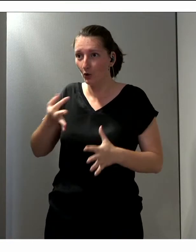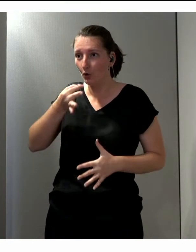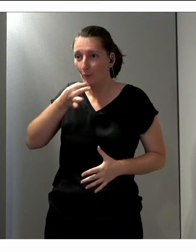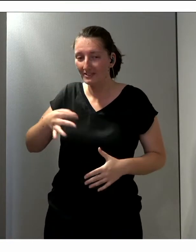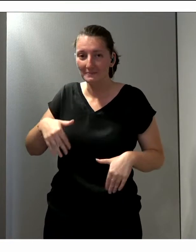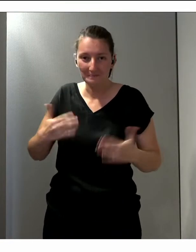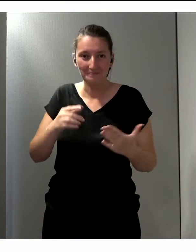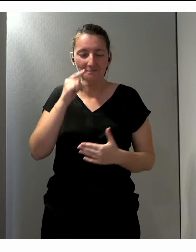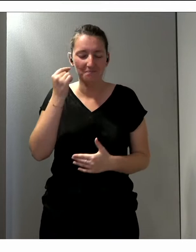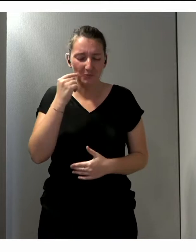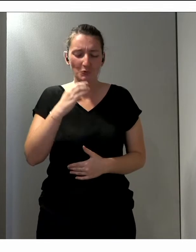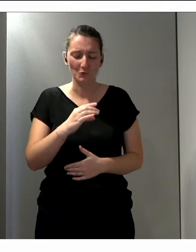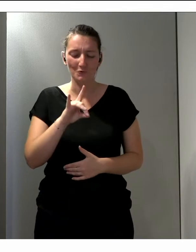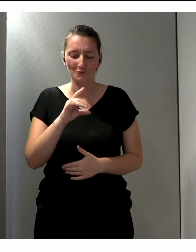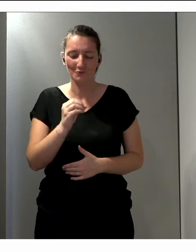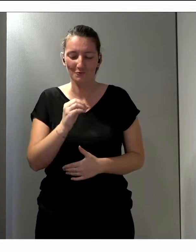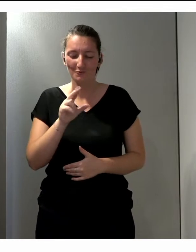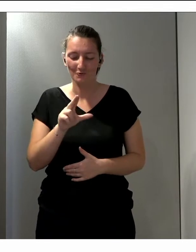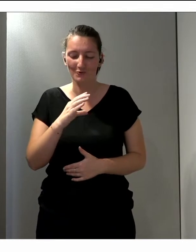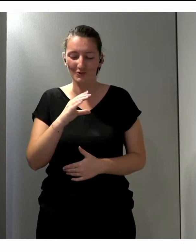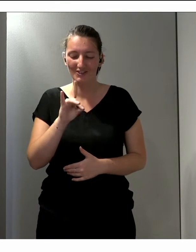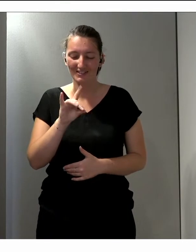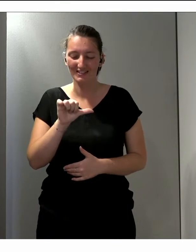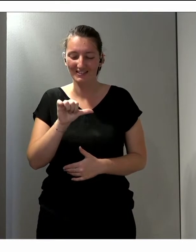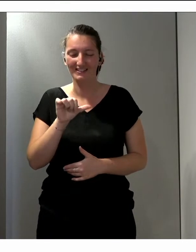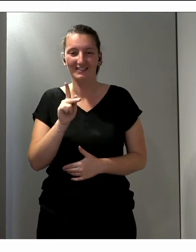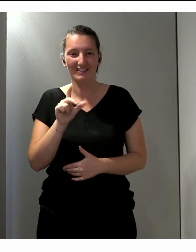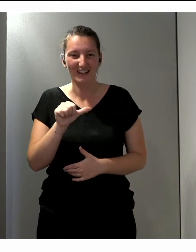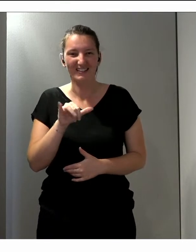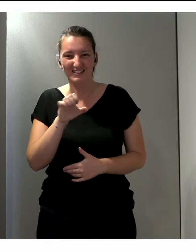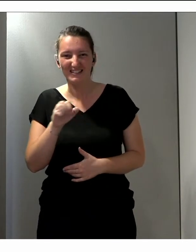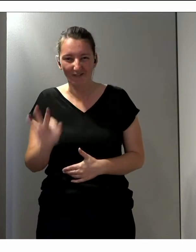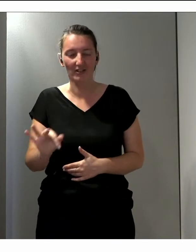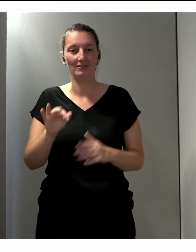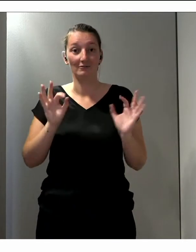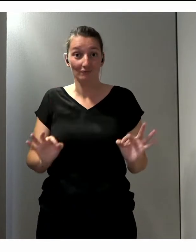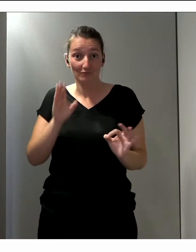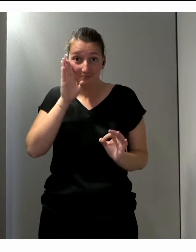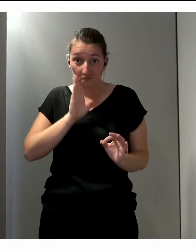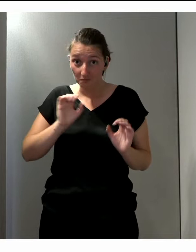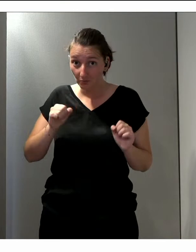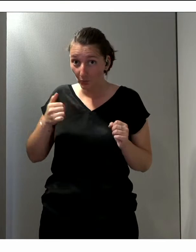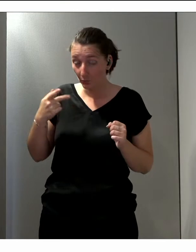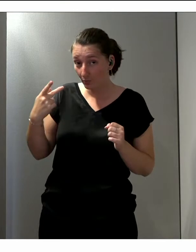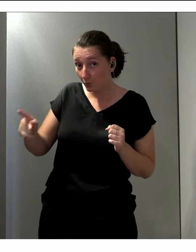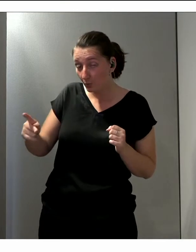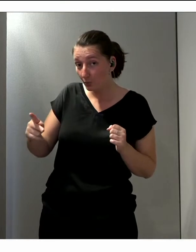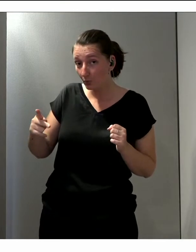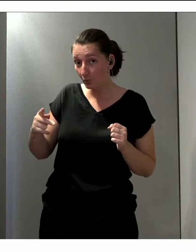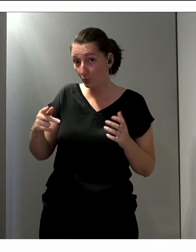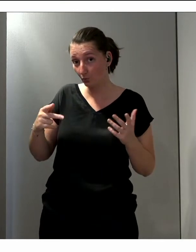dire. Donc, Monsieur Luc Chouchkaïev. Donc, s'il vous plaît, est-ce que vous pouvez nous dire un peu